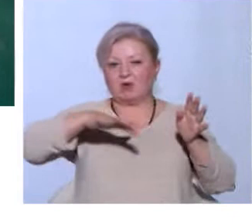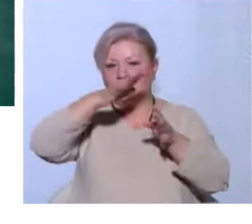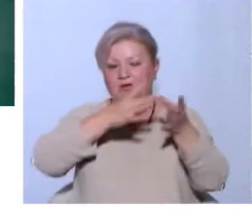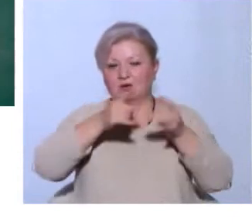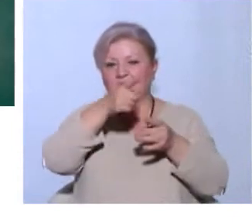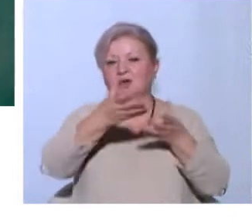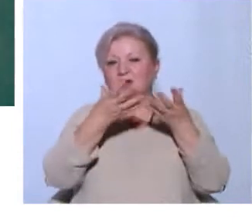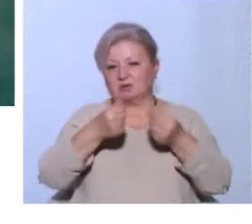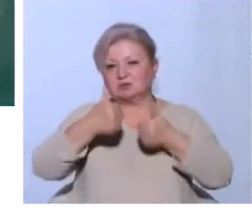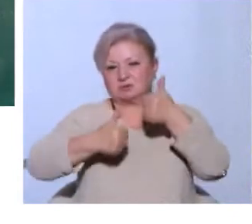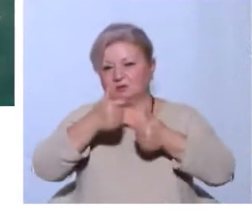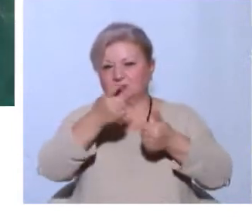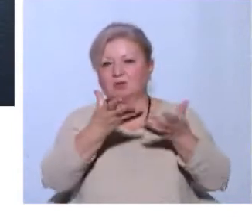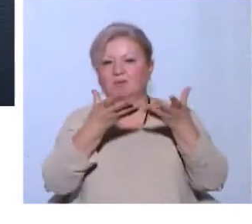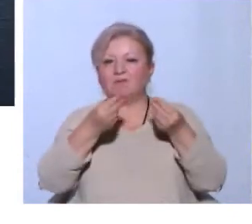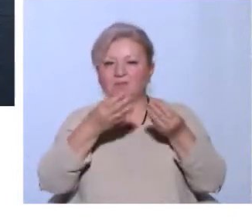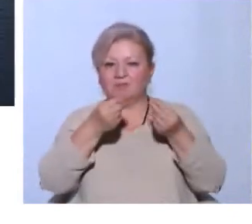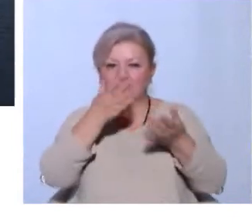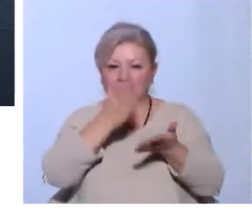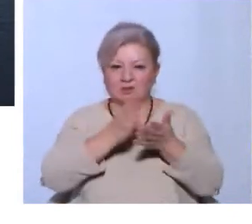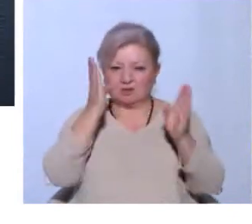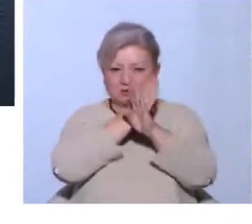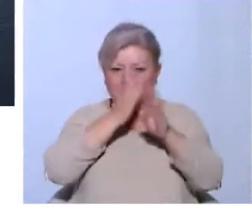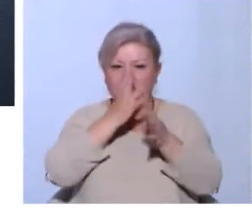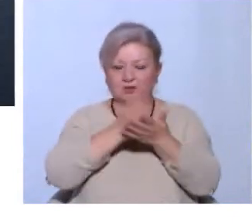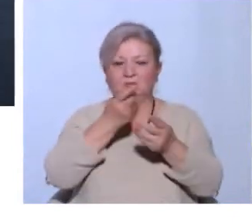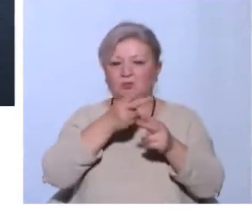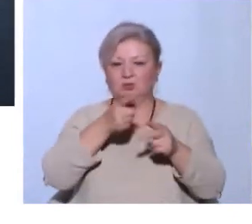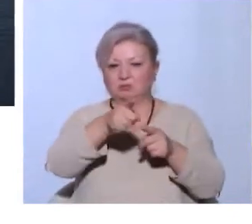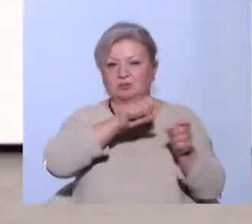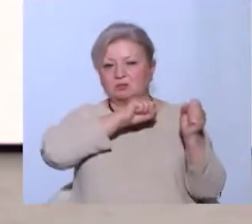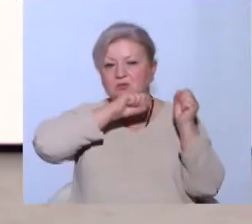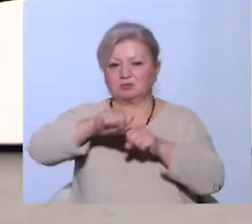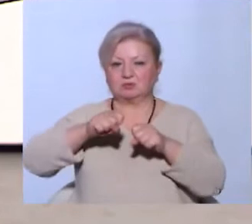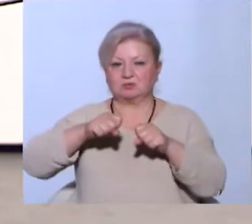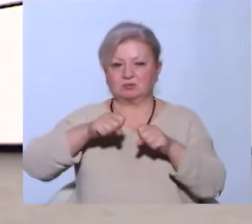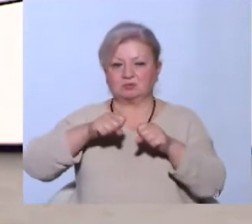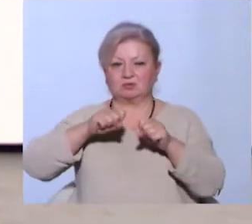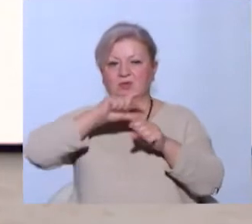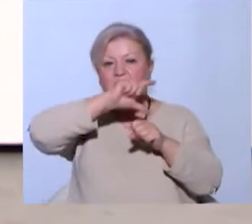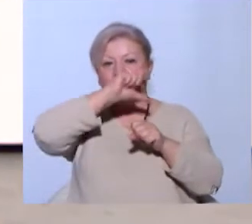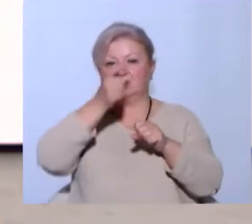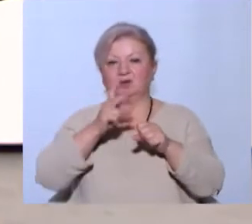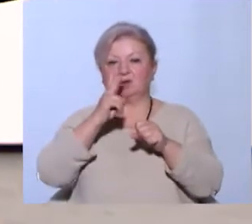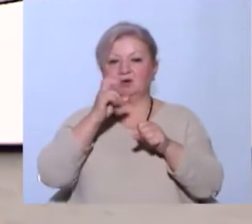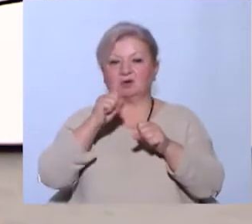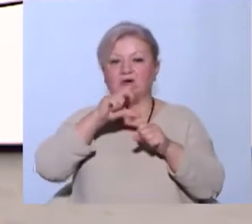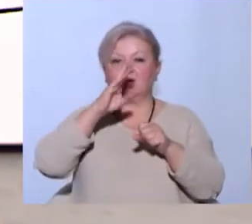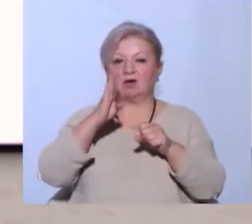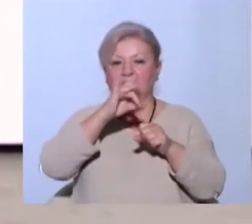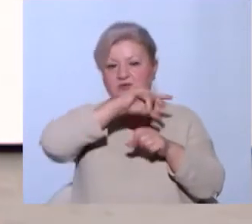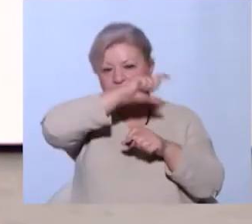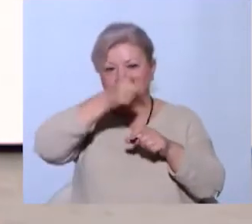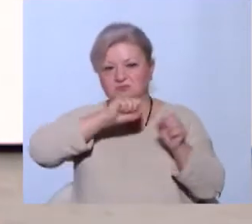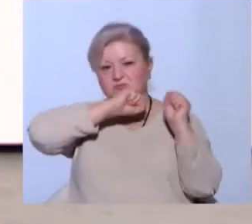შედარებით რბილი და თბილია აფხაზეთის, იმიტომ რომ მას იცავს დიდი წყალგამყოფი ქედი კავკასიონი არქტიკული ცივი ჰაერის